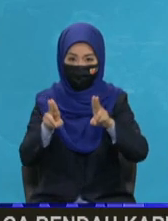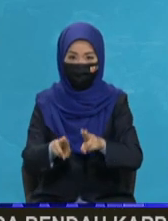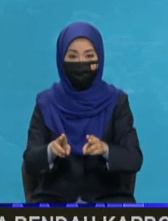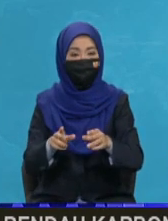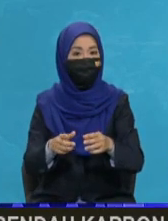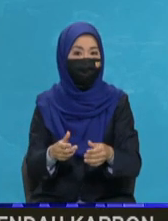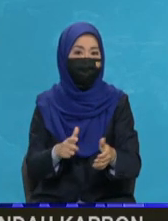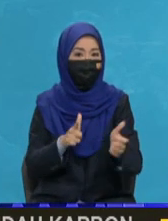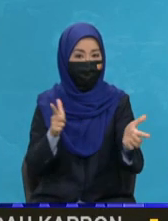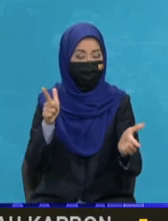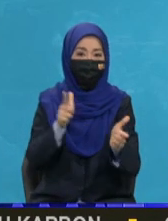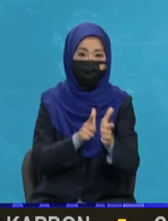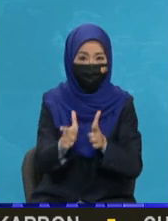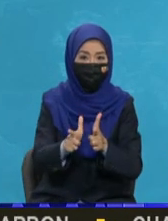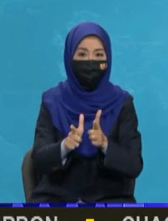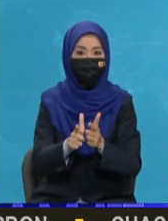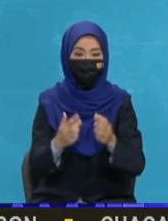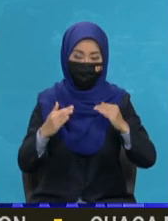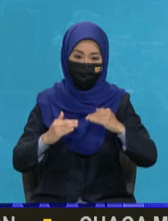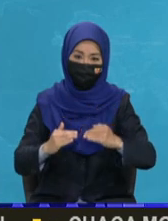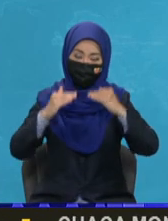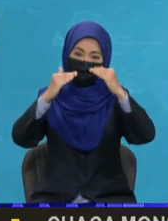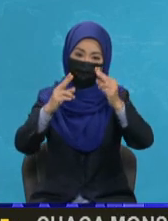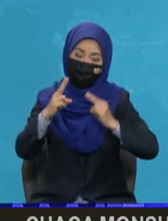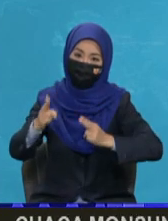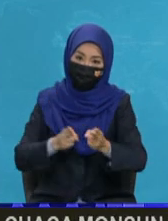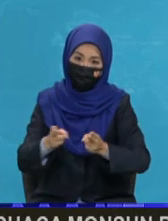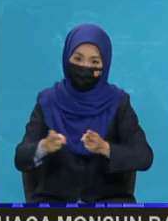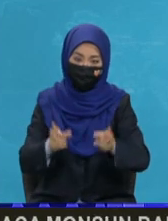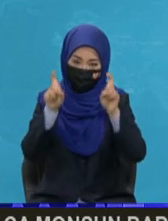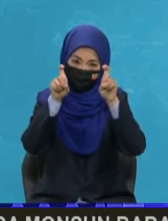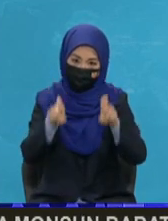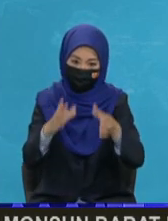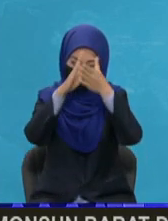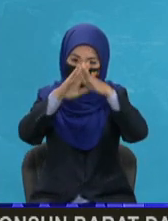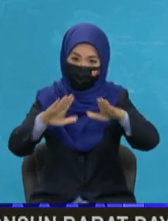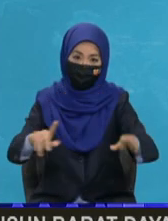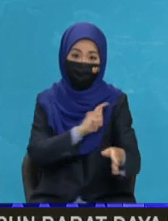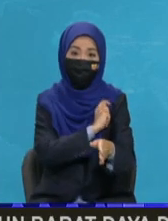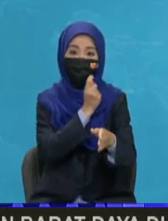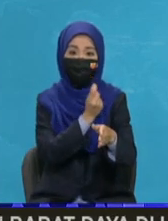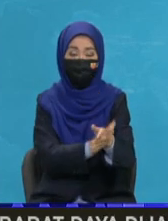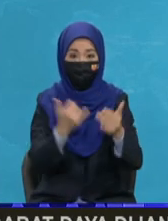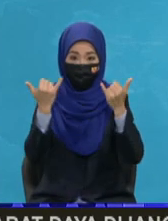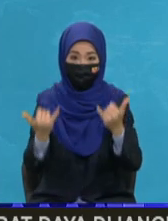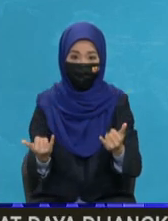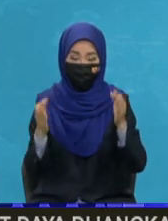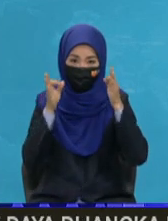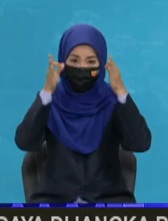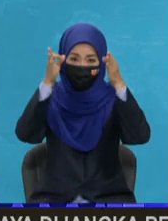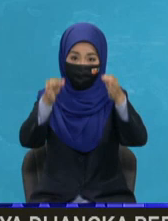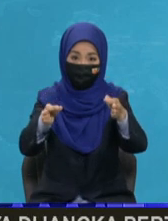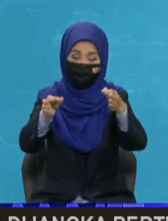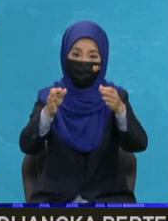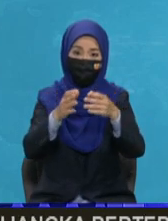mengesahkan komitmen untuk meningkatkan lagi usaha dalam memastikan selamatan tenaga masa kini dan masa